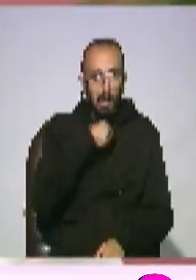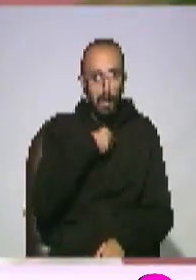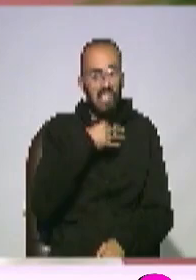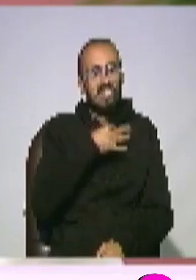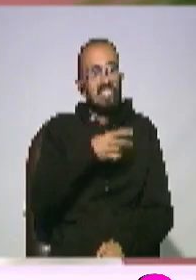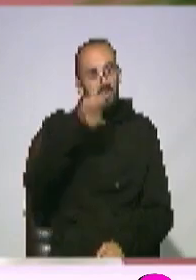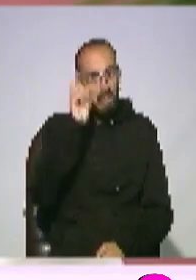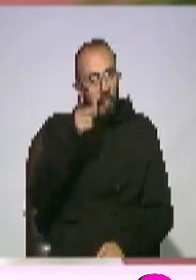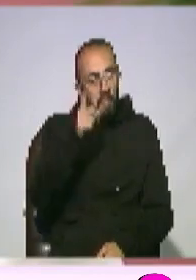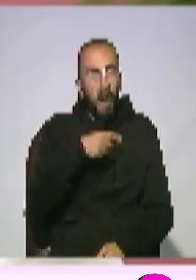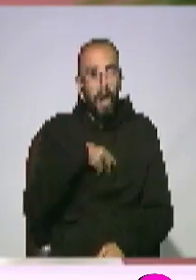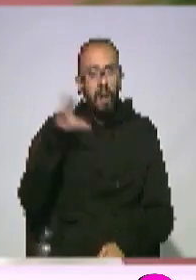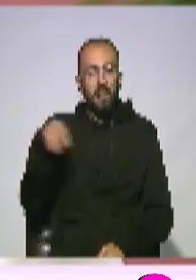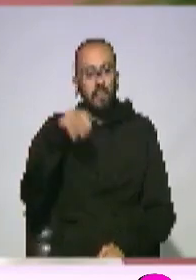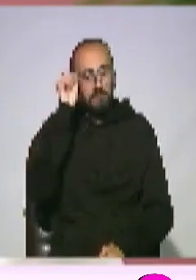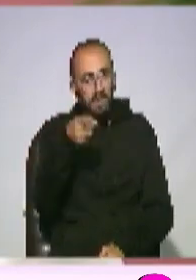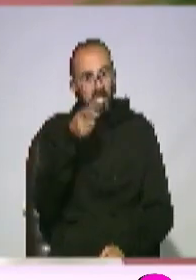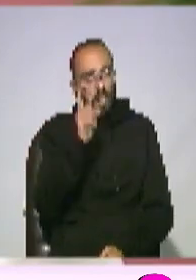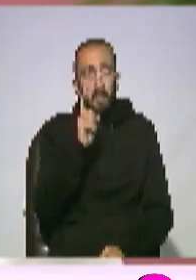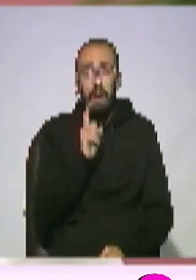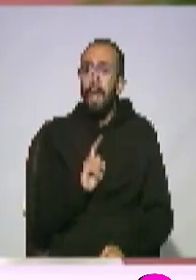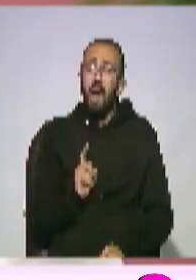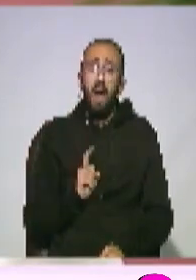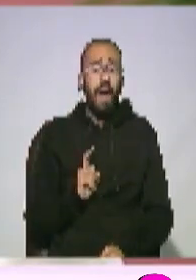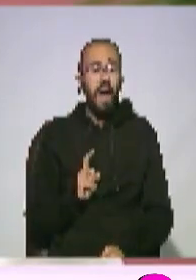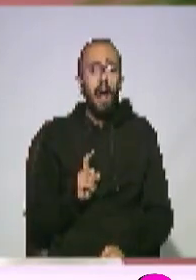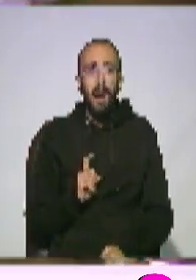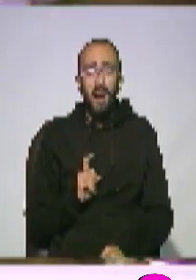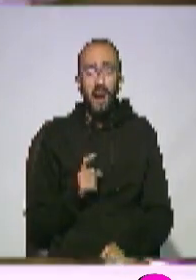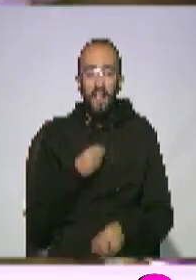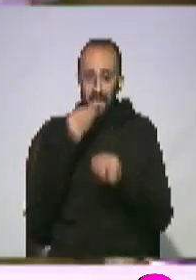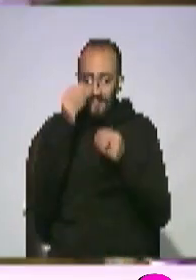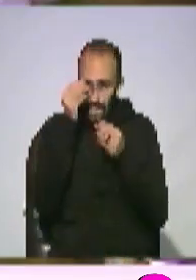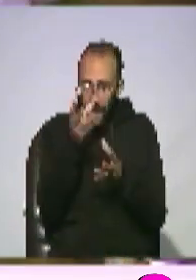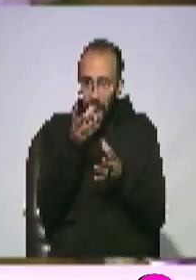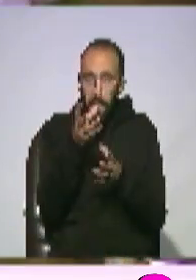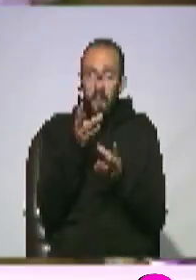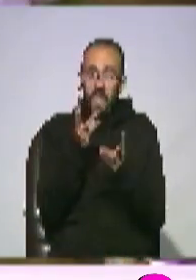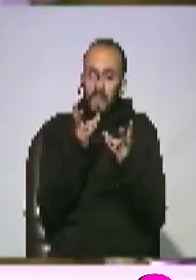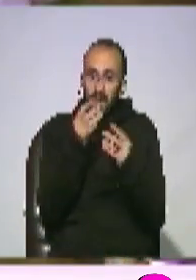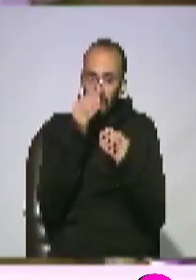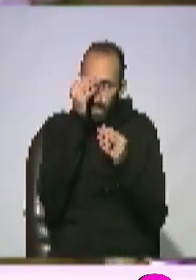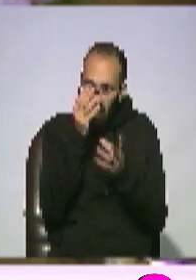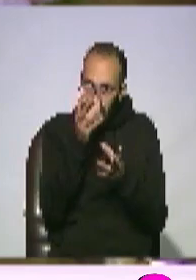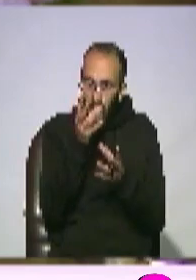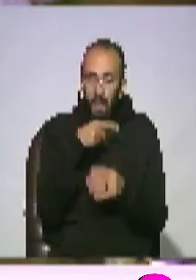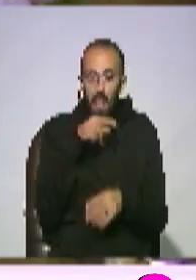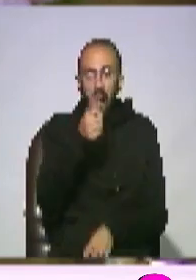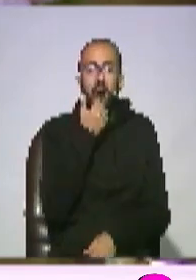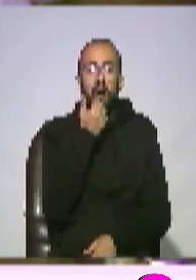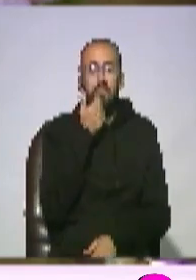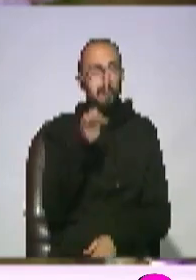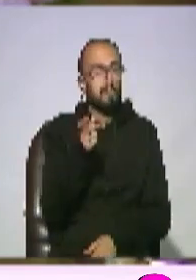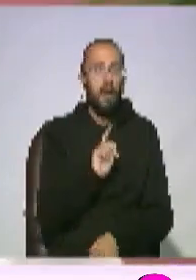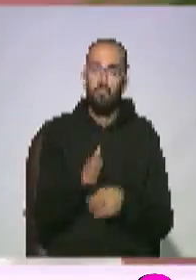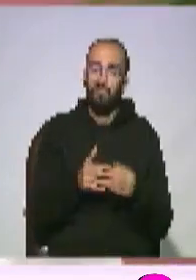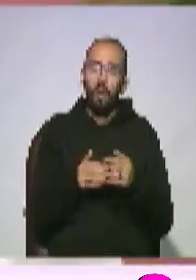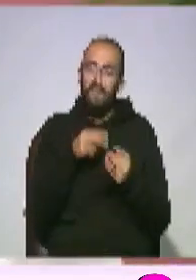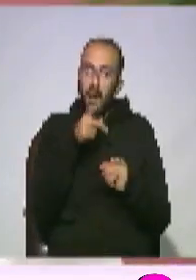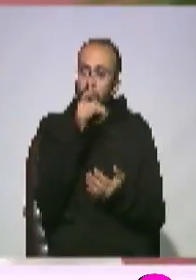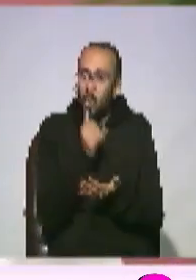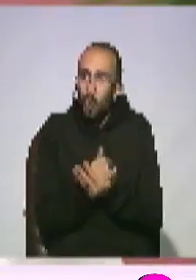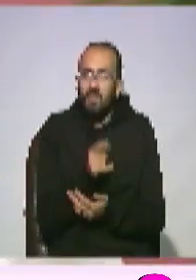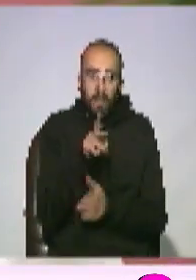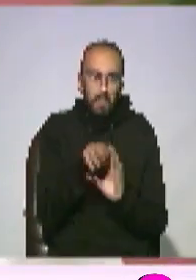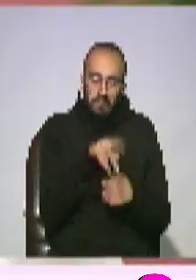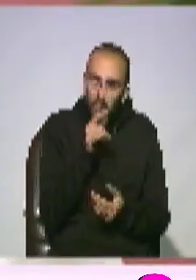لولا انا جبت لك وانا عملت، لا انا بجيب لك. في فرق بين ان انا اعلمه المسؤوليه وبين ان انا ابقى دائم اللوم، اللوم ولا يعني